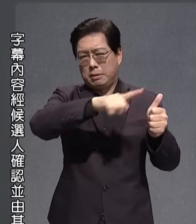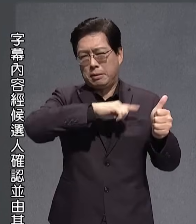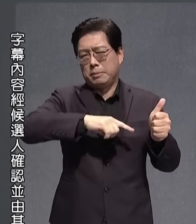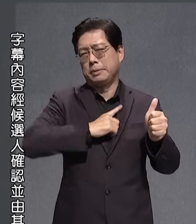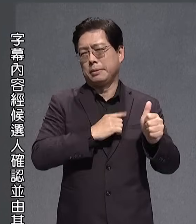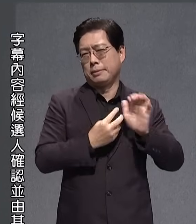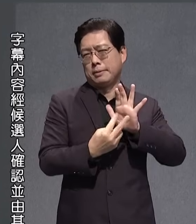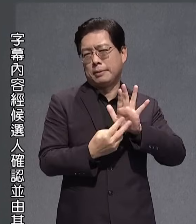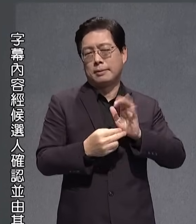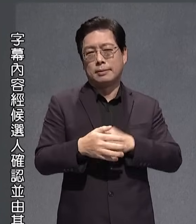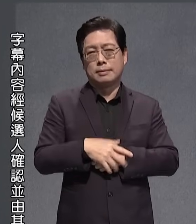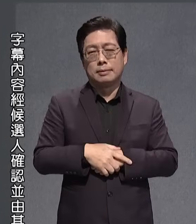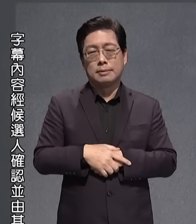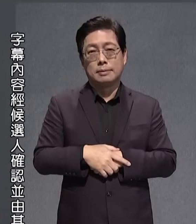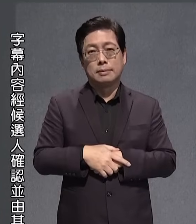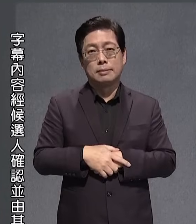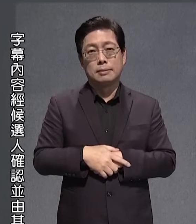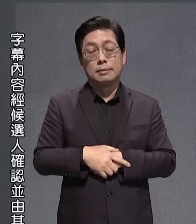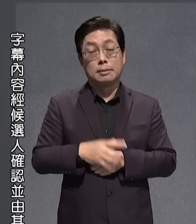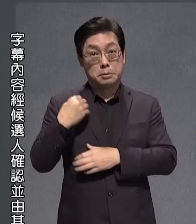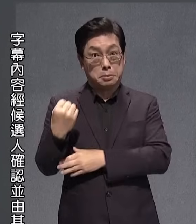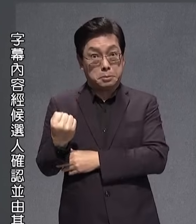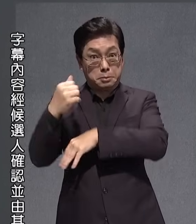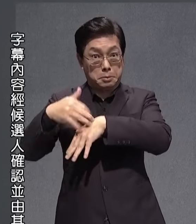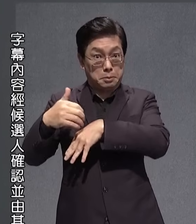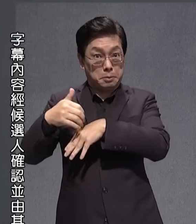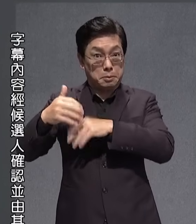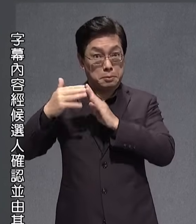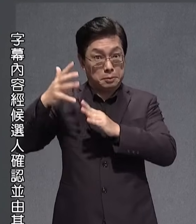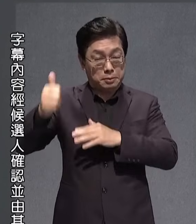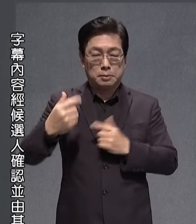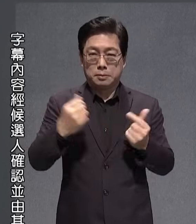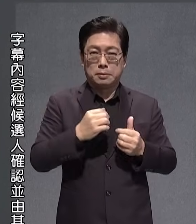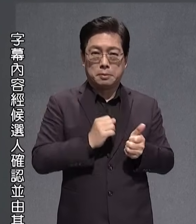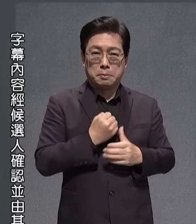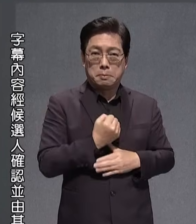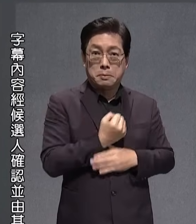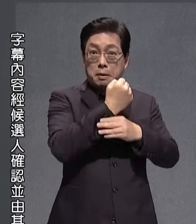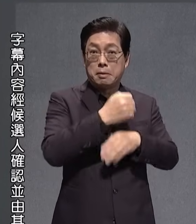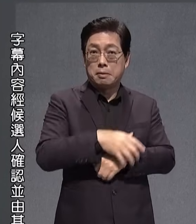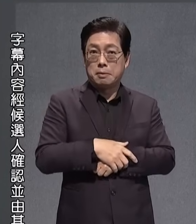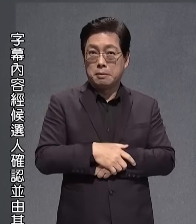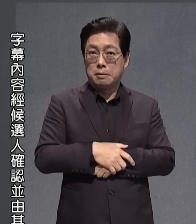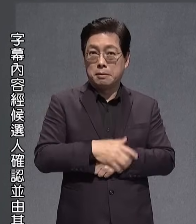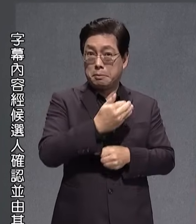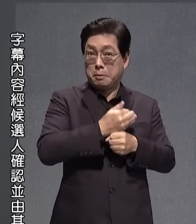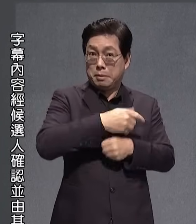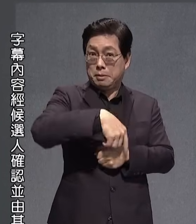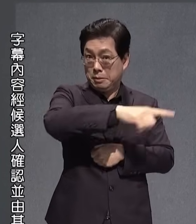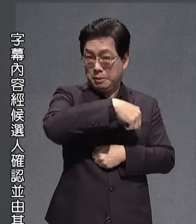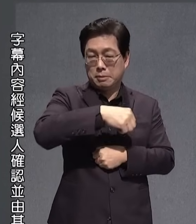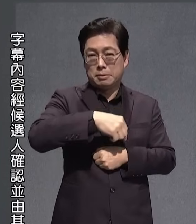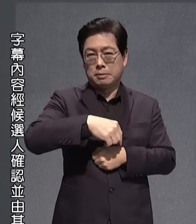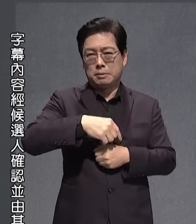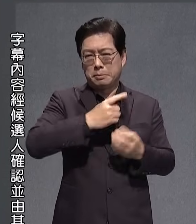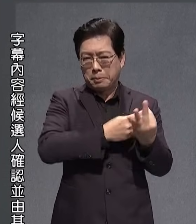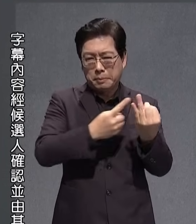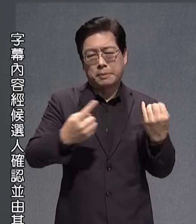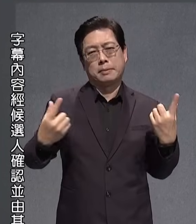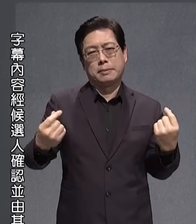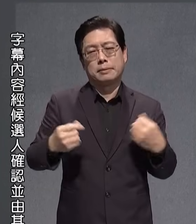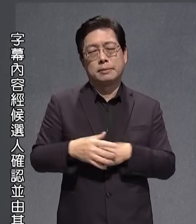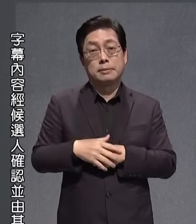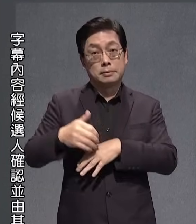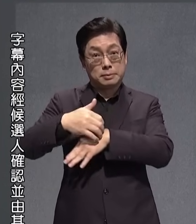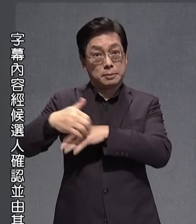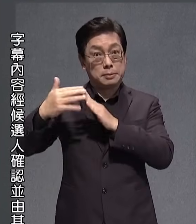张，所以支持侯友宜等于支持马英九等等这些人。